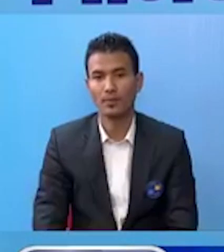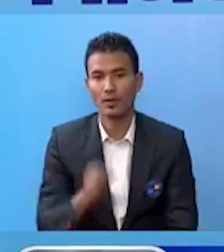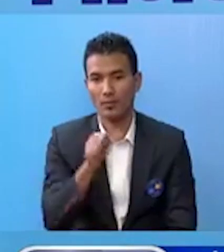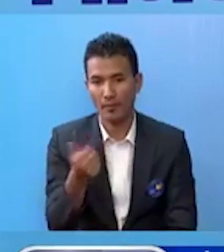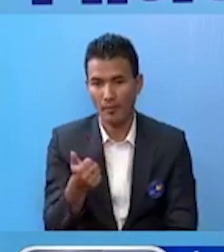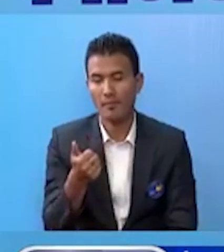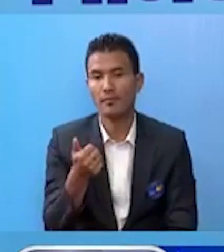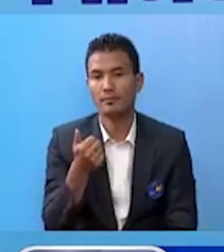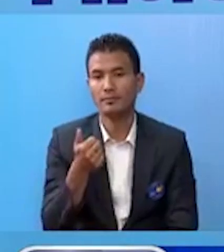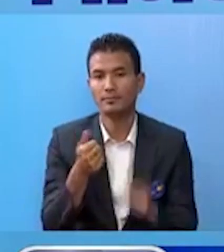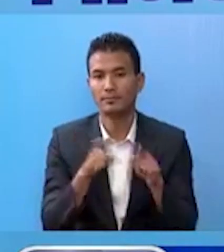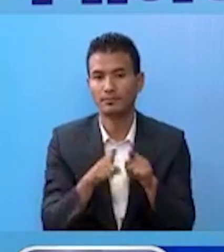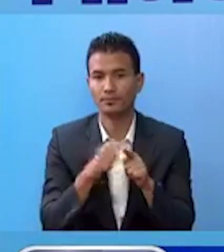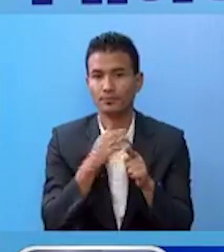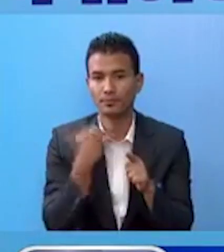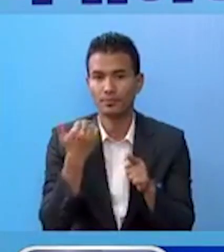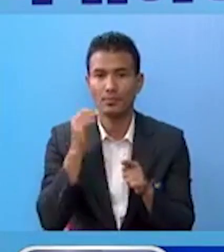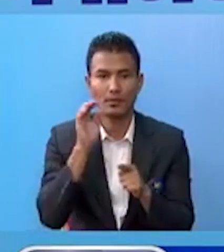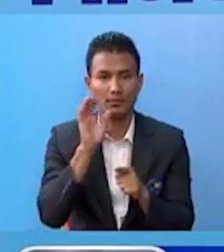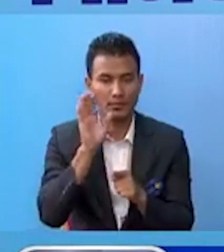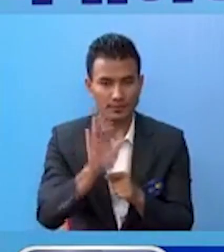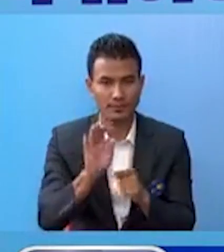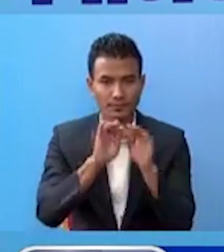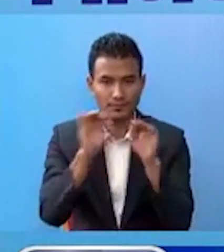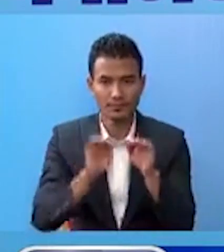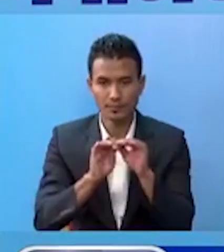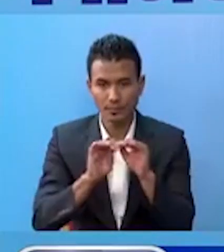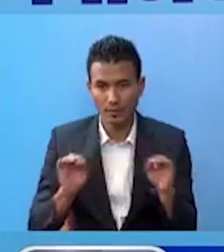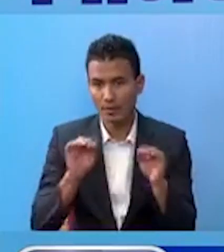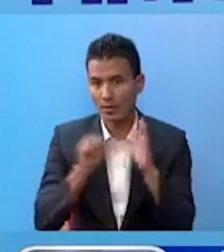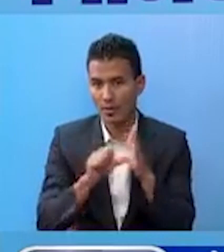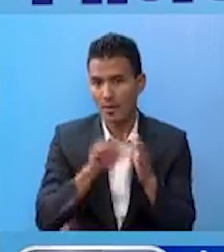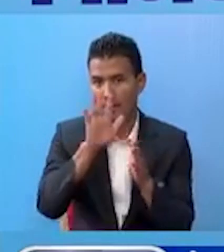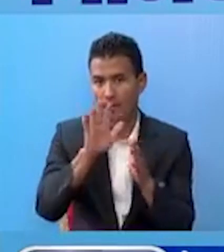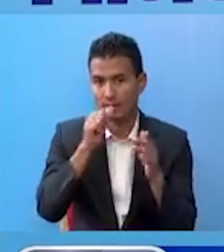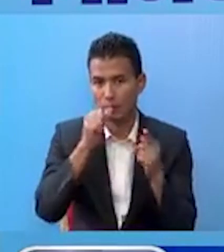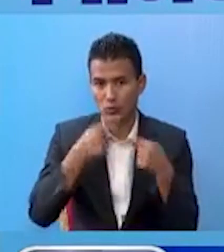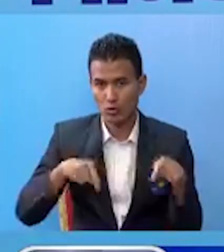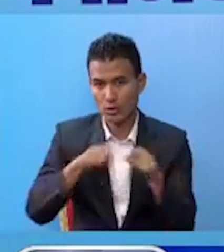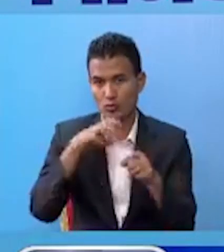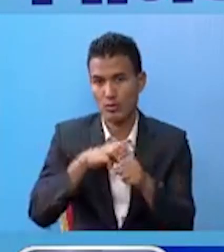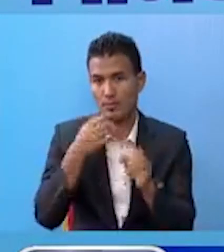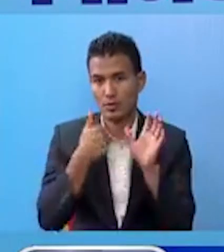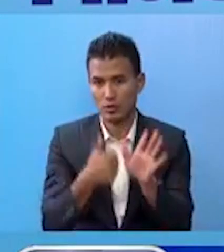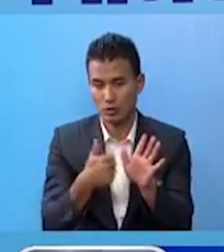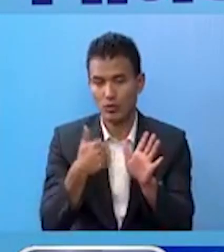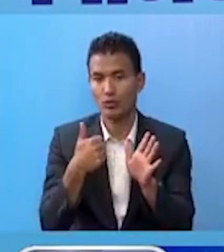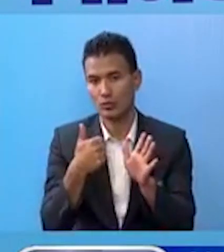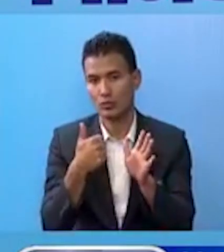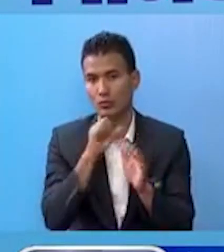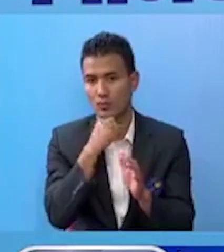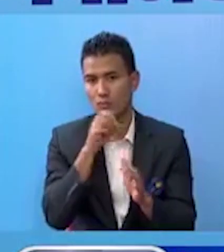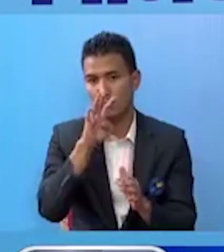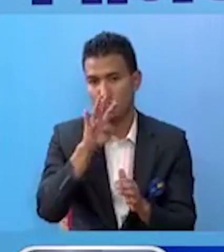अर्को पनि मृत्युको खबर छ। सिन्धुपाल्चोक जिल्ला 5 पोखरी ओडानम 6 ठेगाना भएका